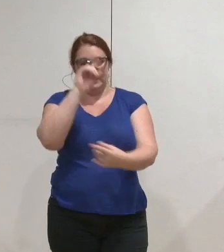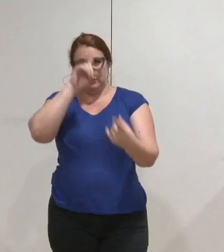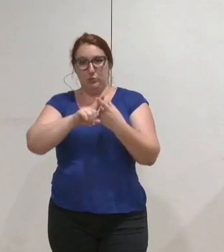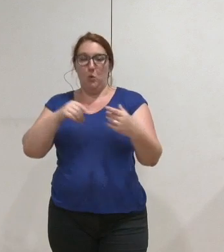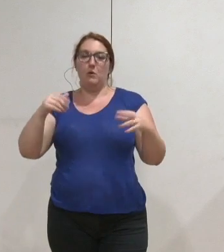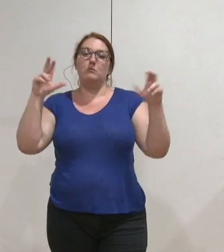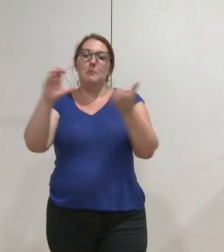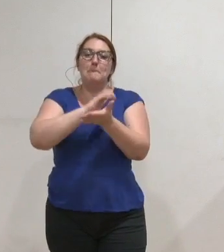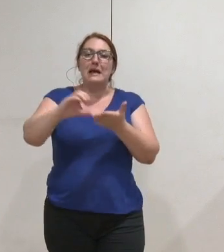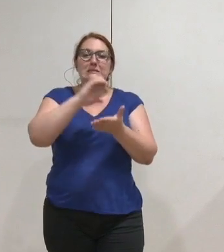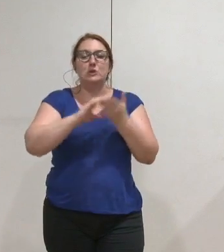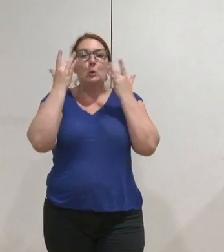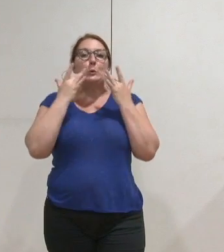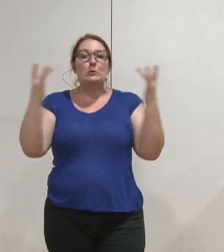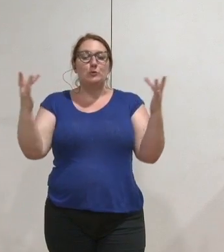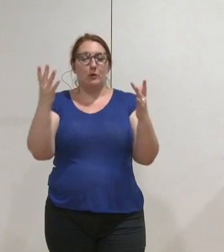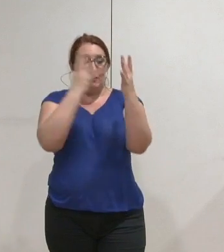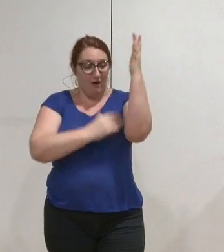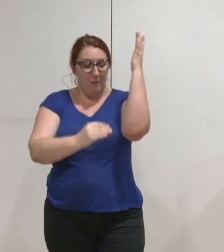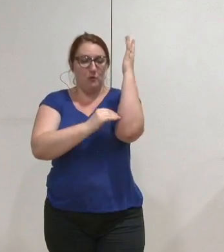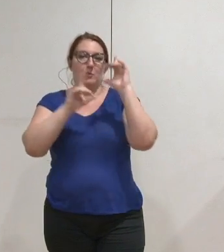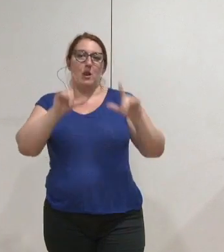passeculture et il y a un